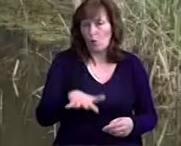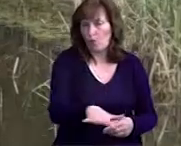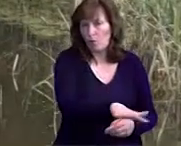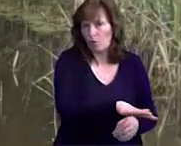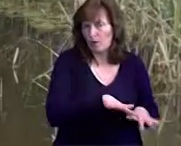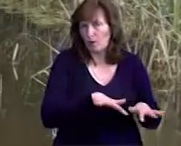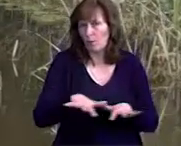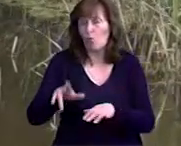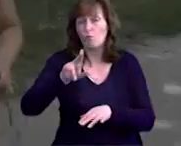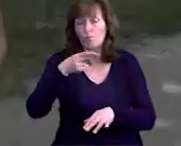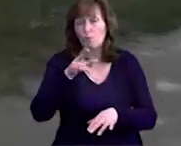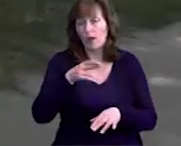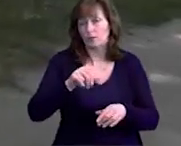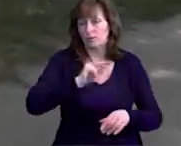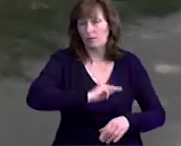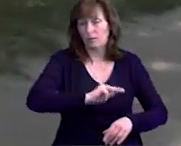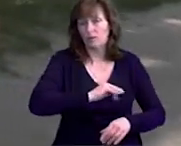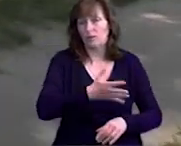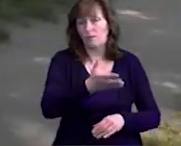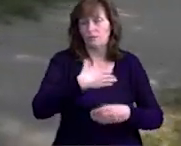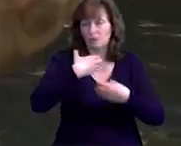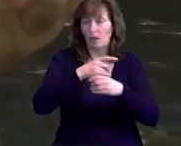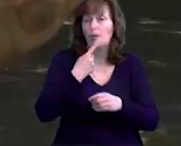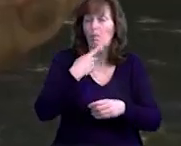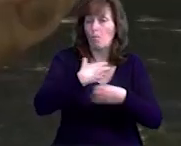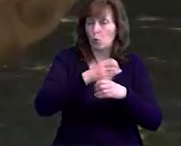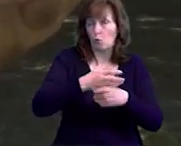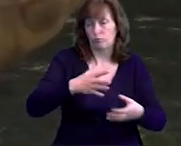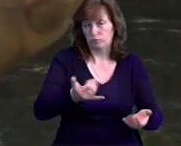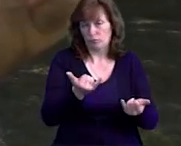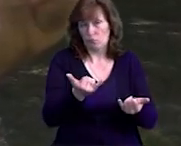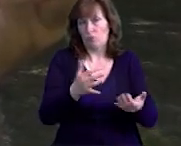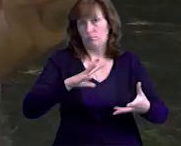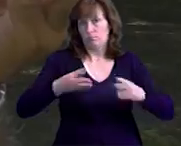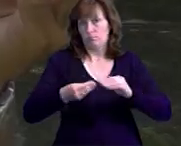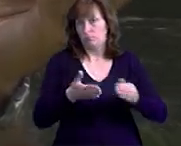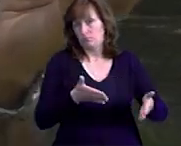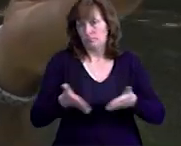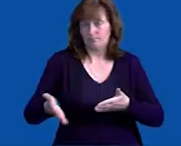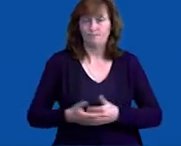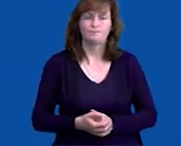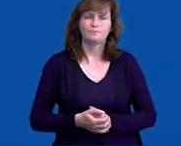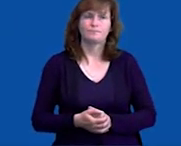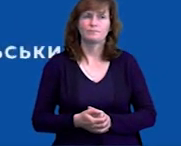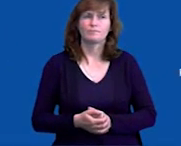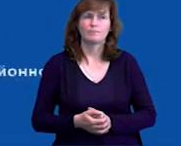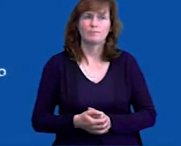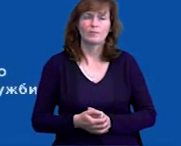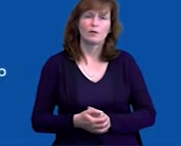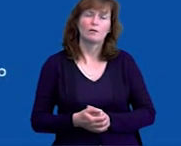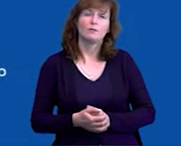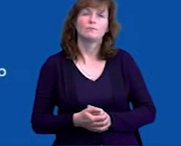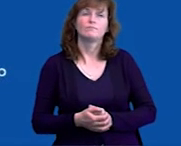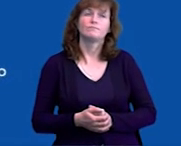У п'ятниці працівники Держпродспоживслужби взяли проби, сьогодні отримали результати. По